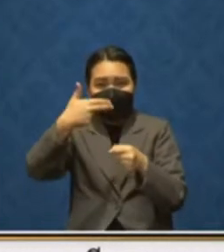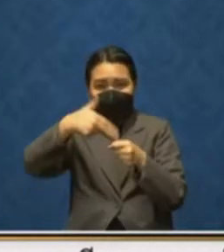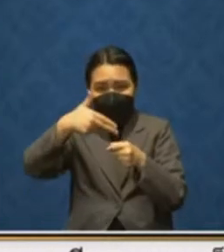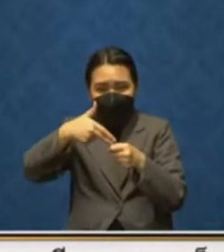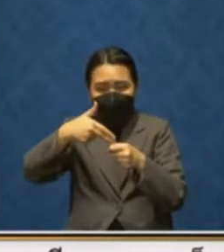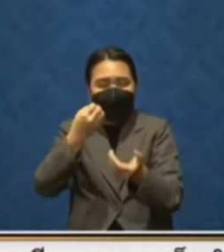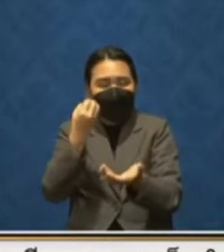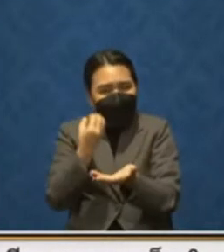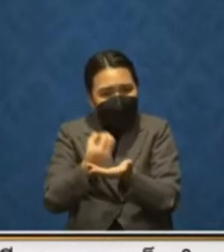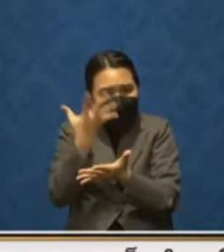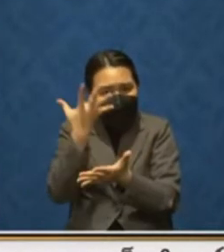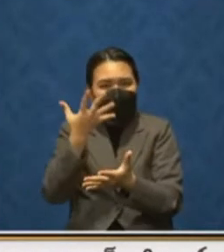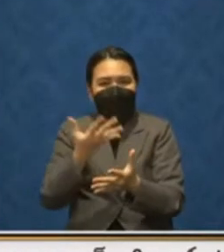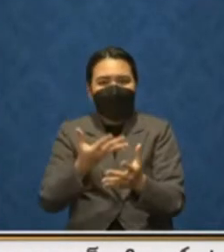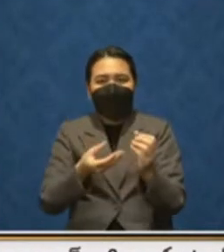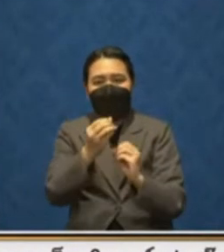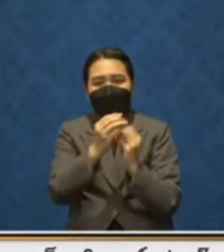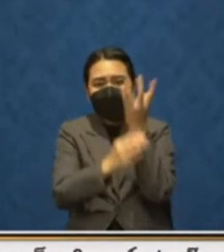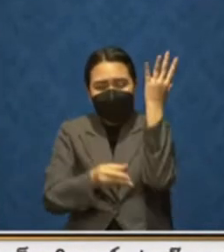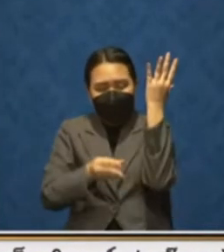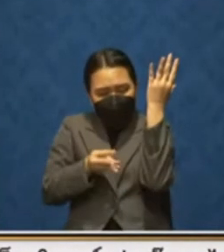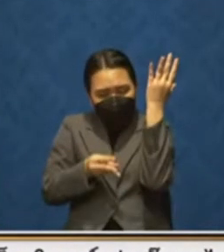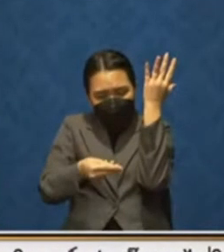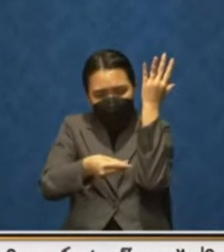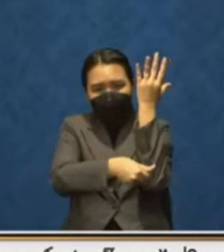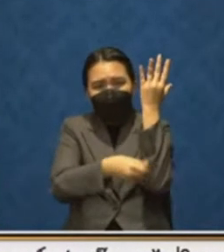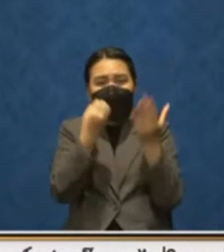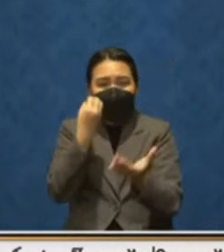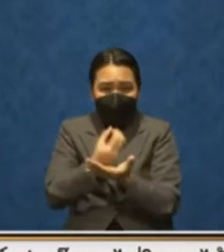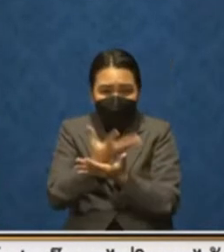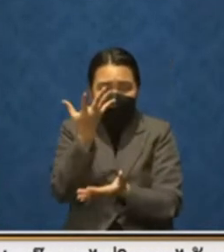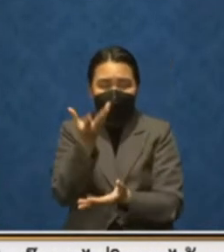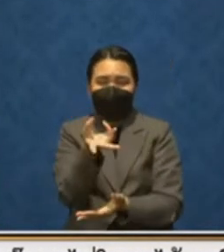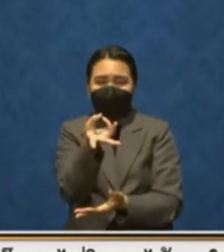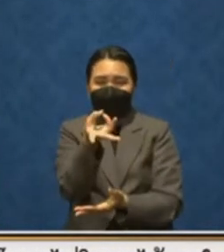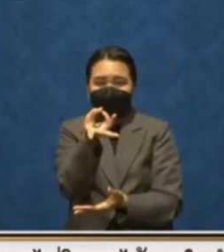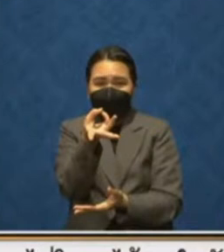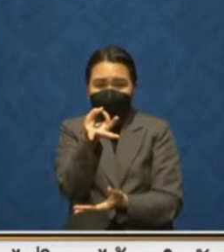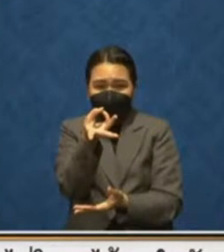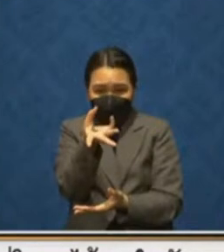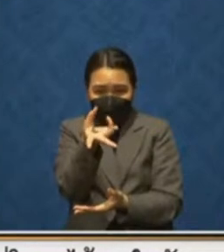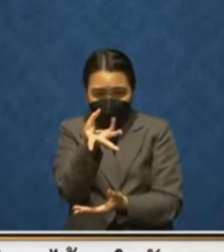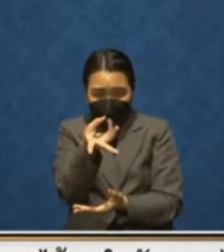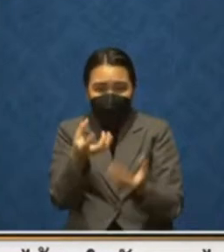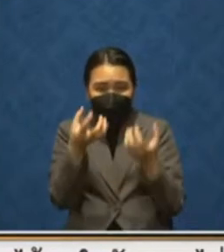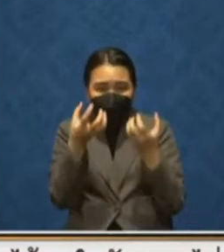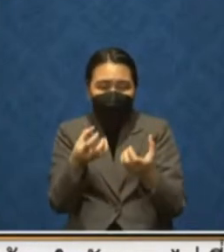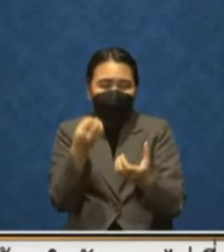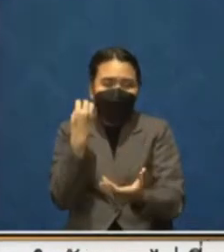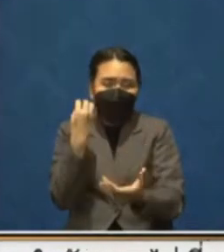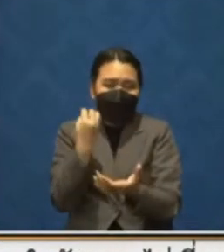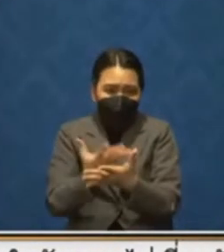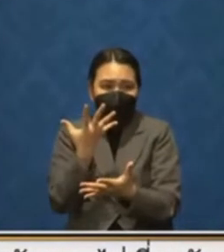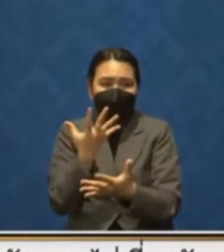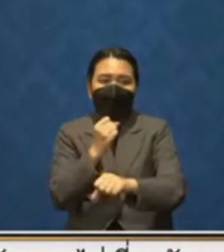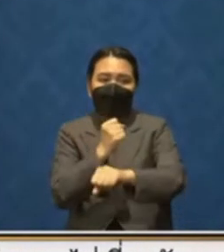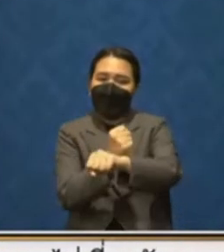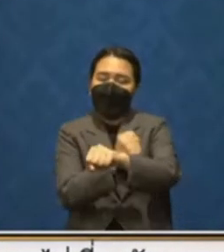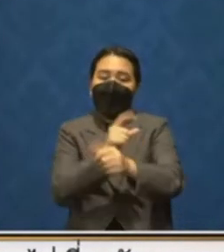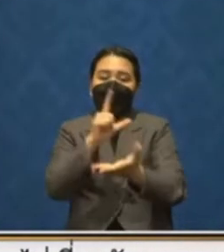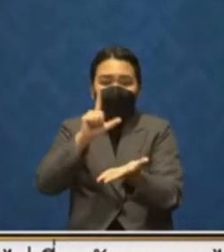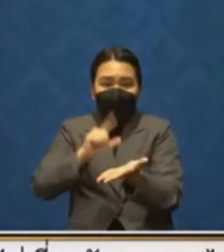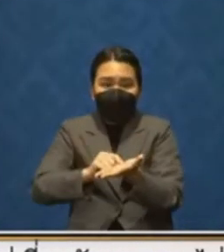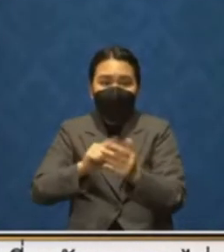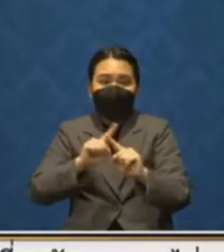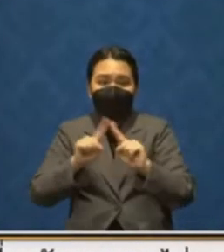ปุ๋ยก็แพงเขาเปิดใจเขาถูกเข้าสารแพงนะครับค่าแรงถูกแต่ว่างูเอาใน